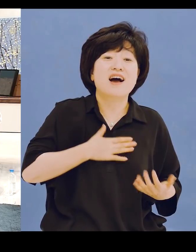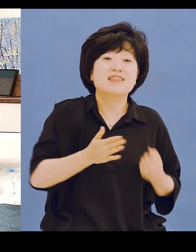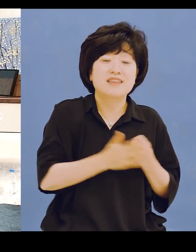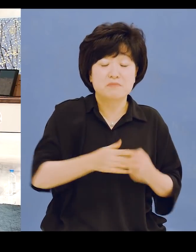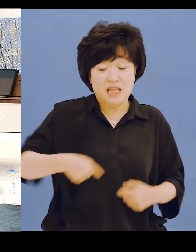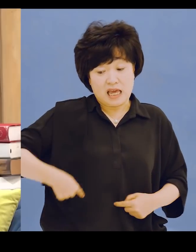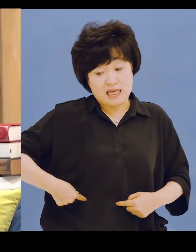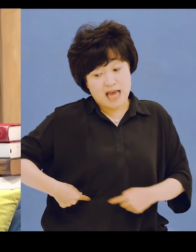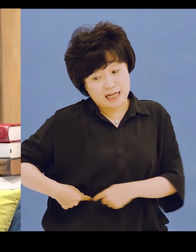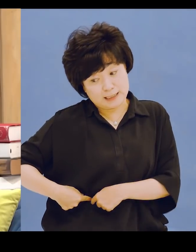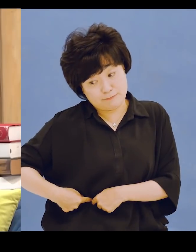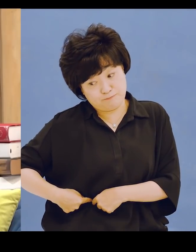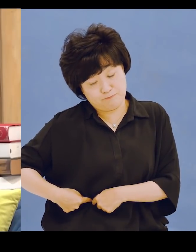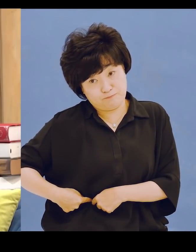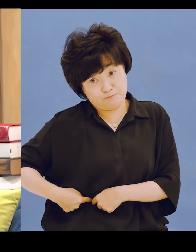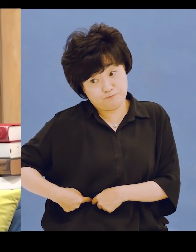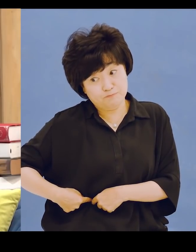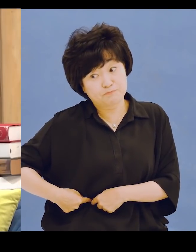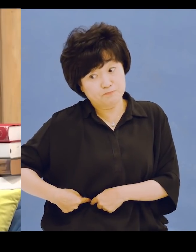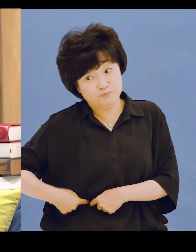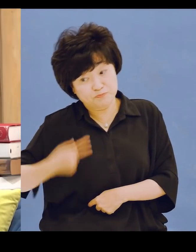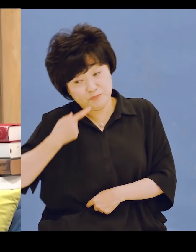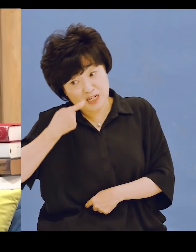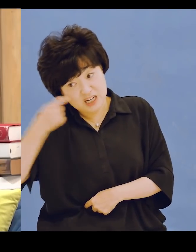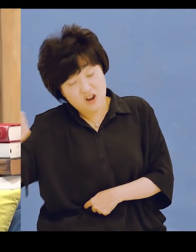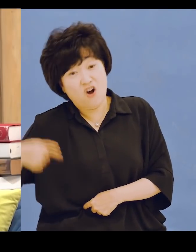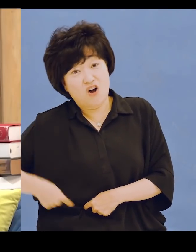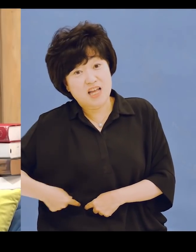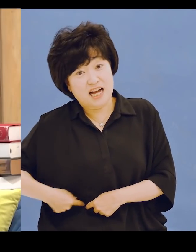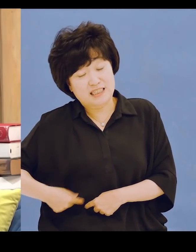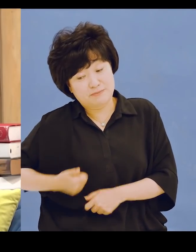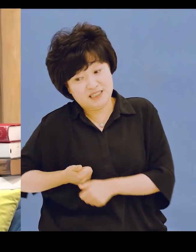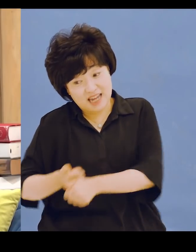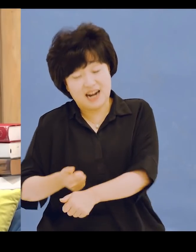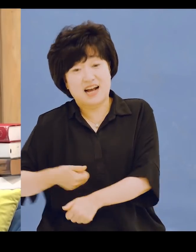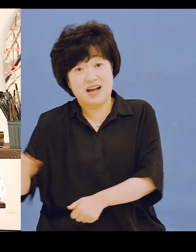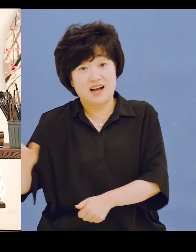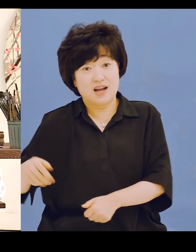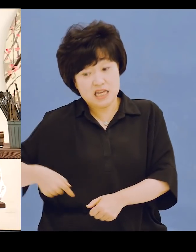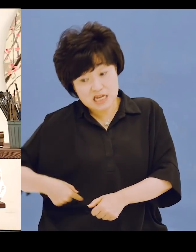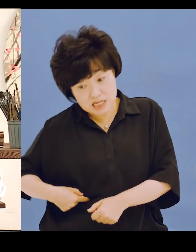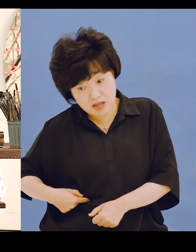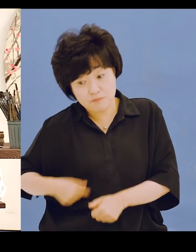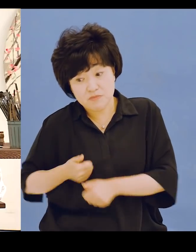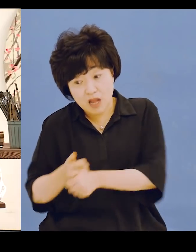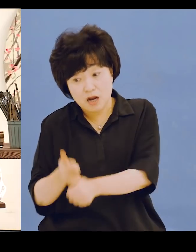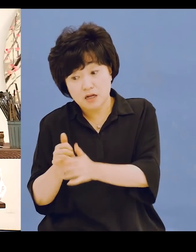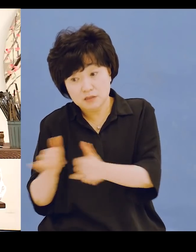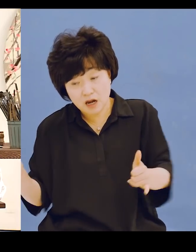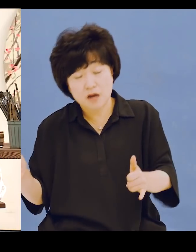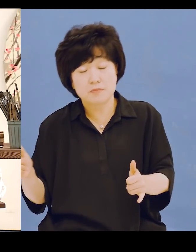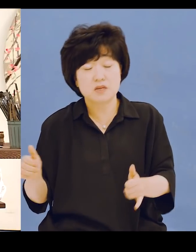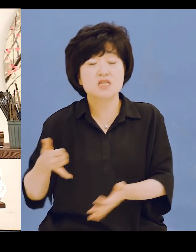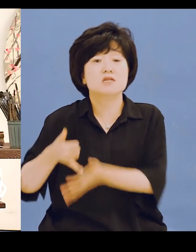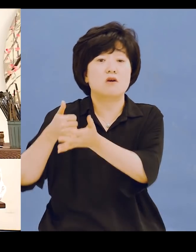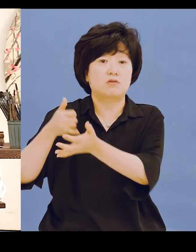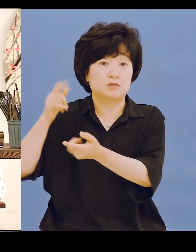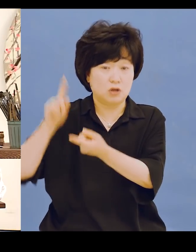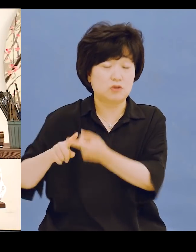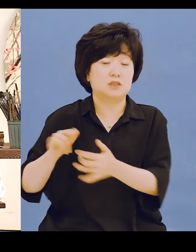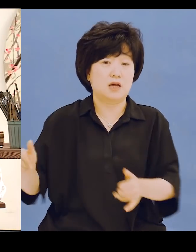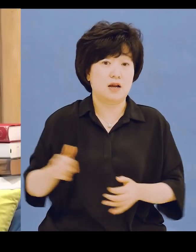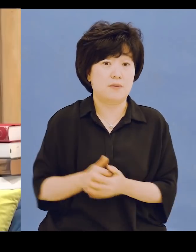거 아닙니까? 그래서 양심대로 행동하는 사람을 인격적인 사람이라고 말하는 거예요. 조나단 에드워드가 그래서요 그렇게